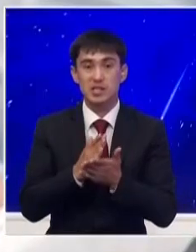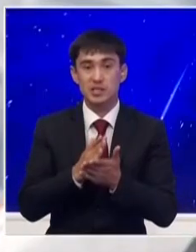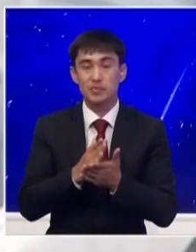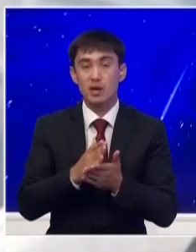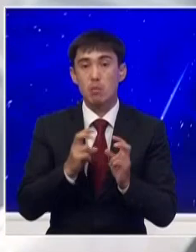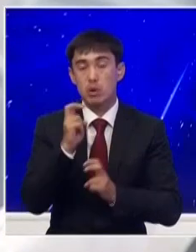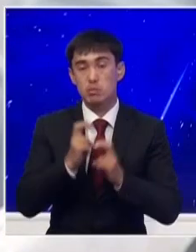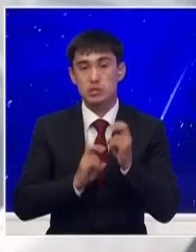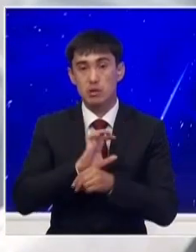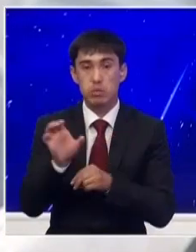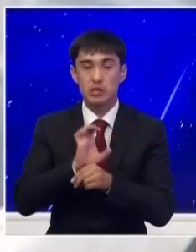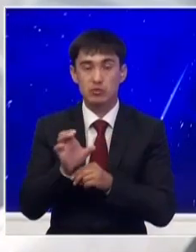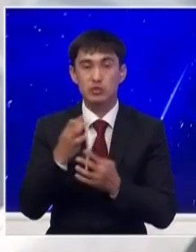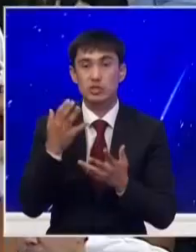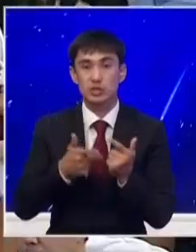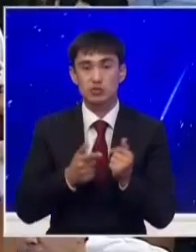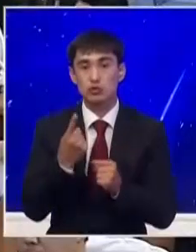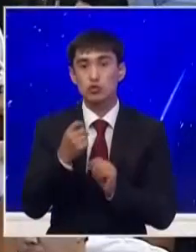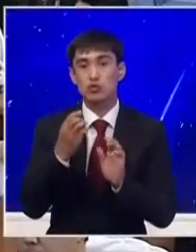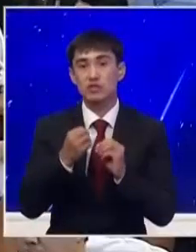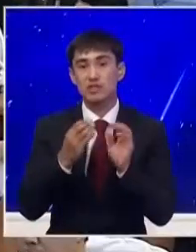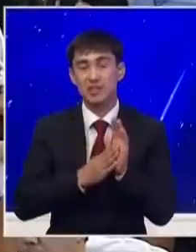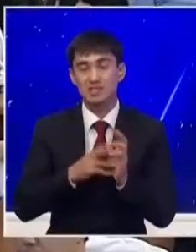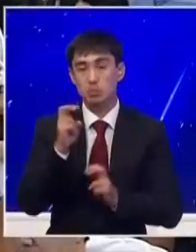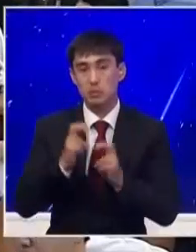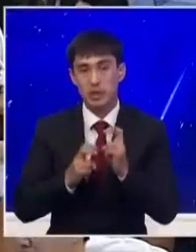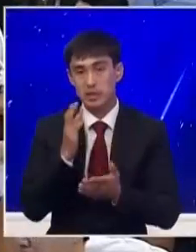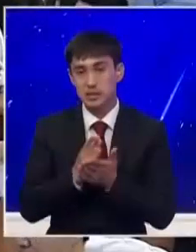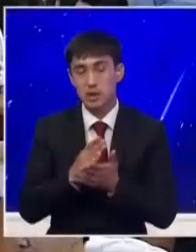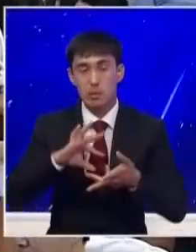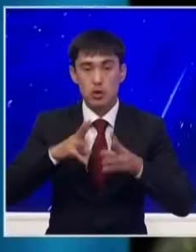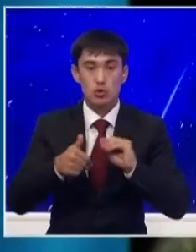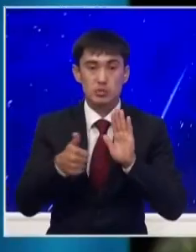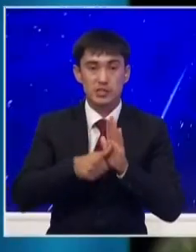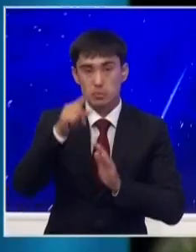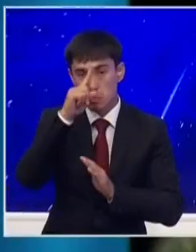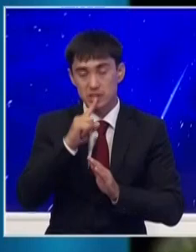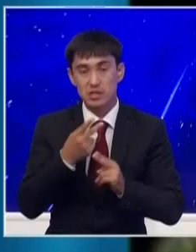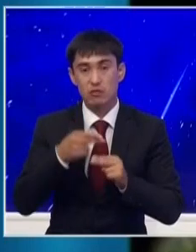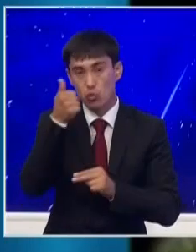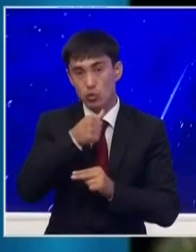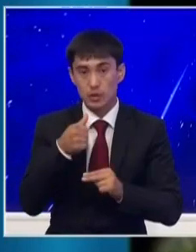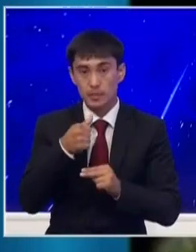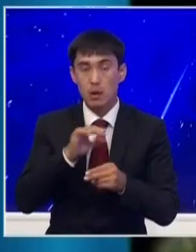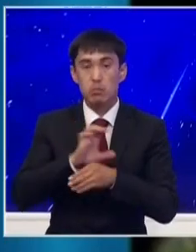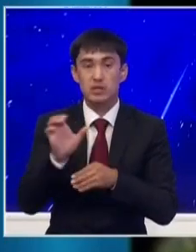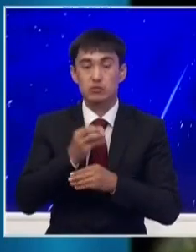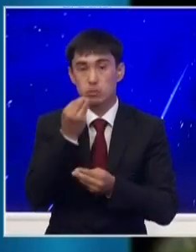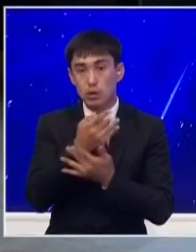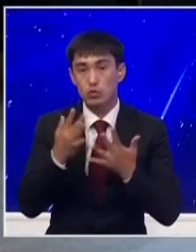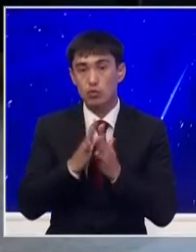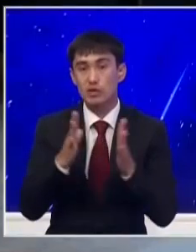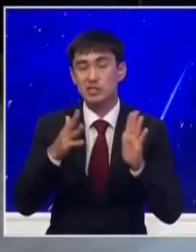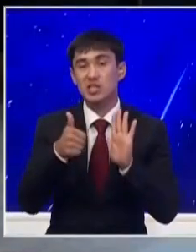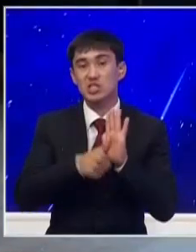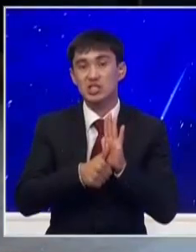в промышленном производстве, насчитывающем 119 предприятий. По итогам 6 месяцев месяцев текущего года производство продукции